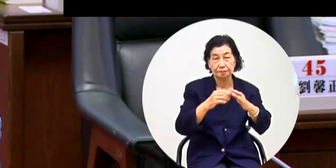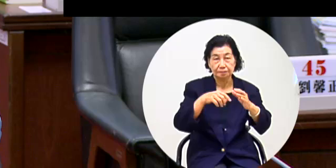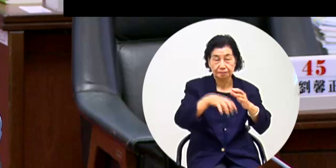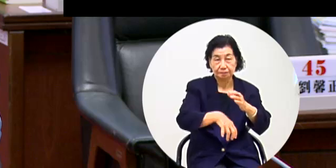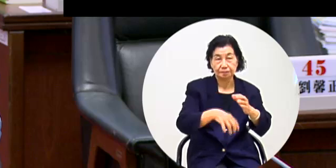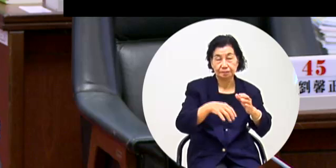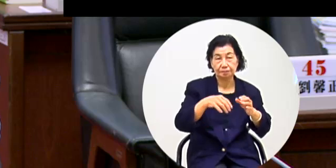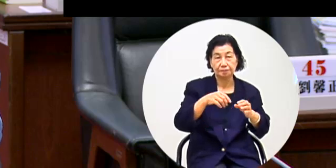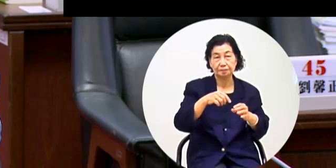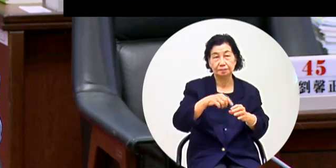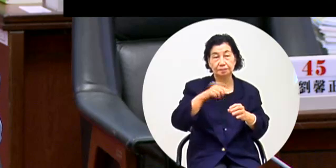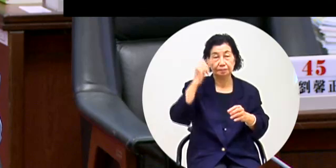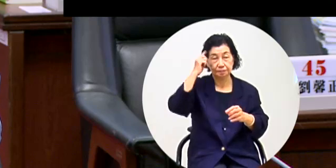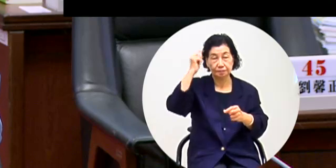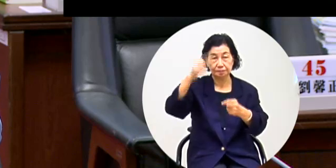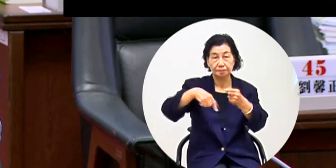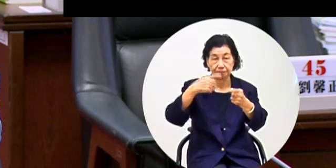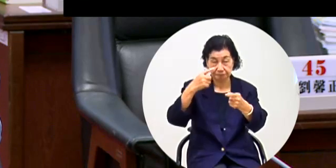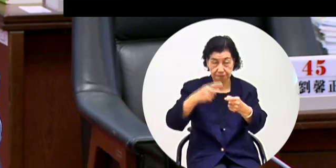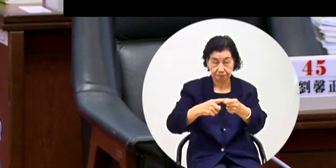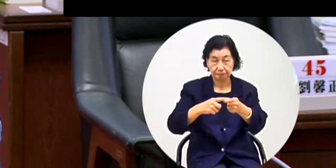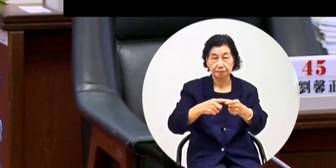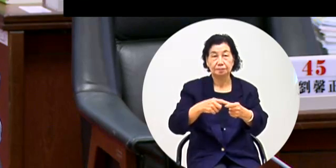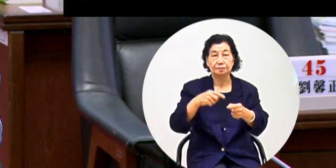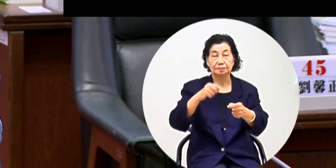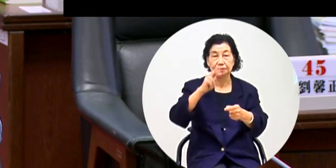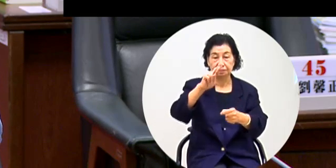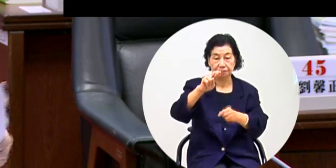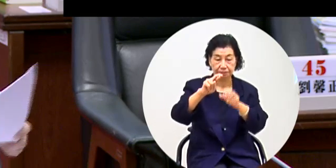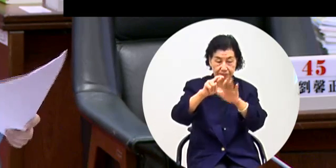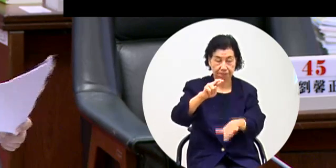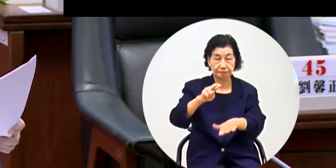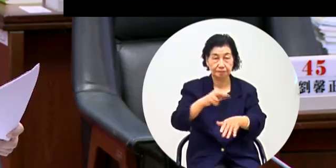选举的时候，所以明年底我们有没有办法